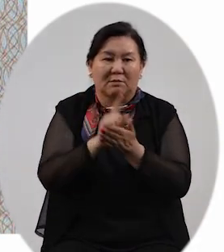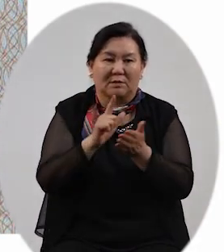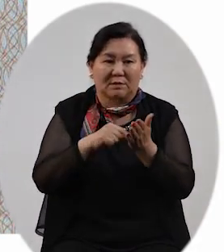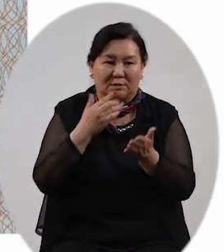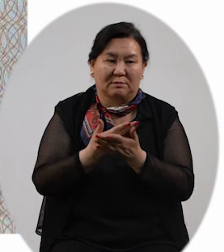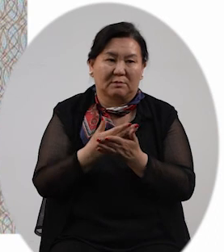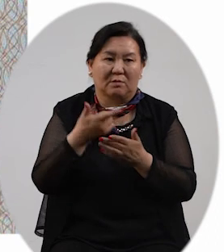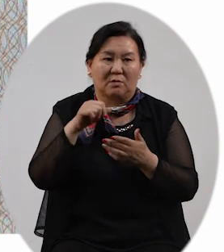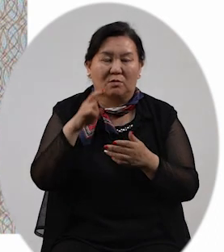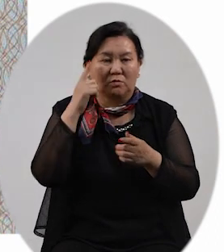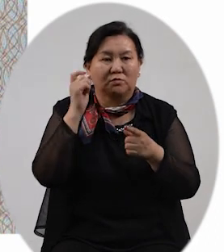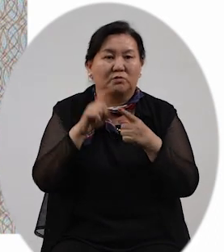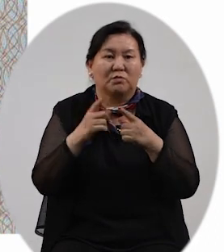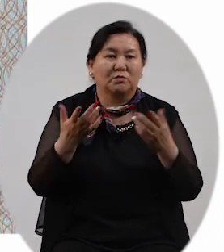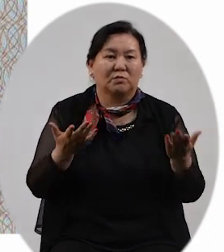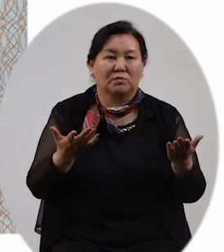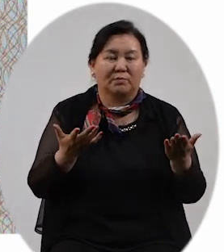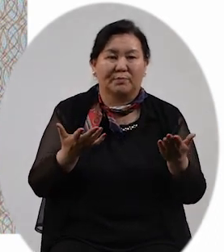гэрчилгээний гол зорилго маань юу юм бэ гэхлээрэ